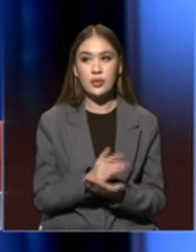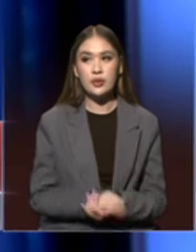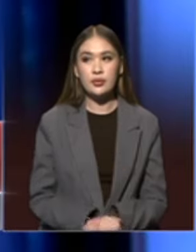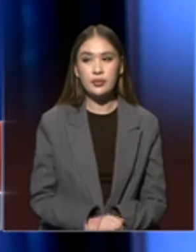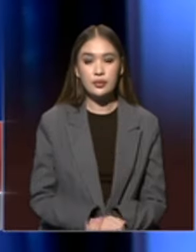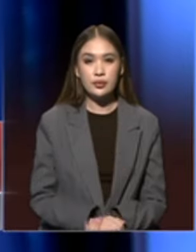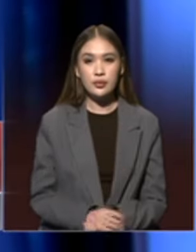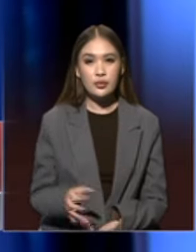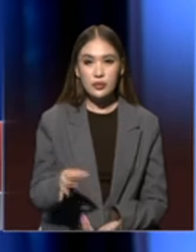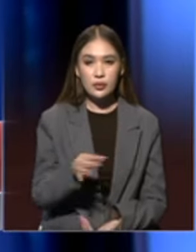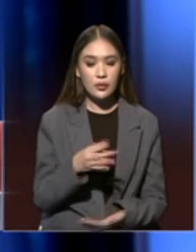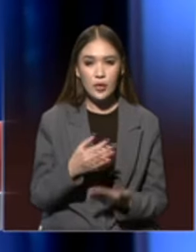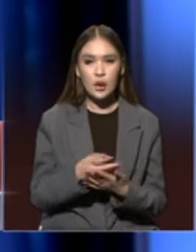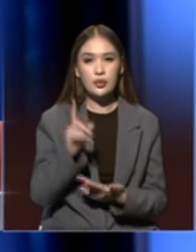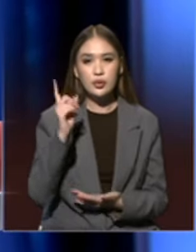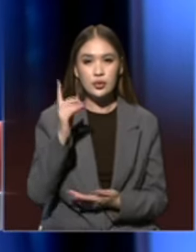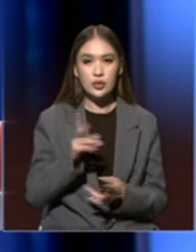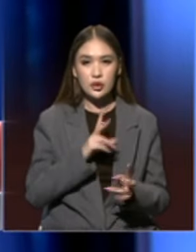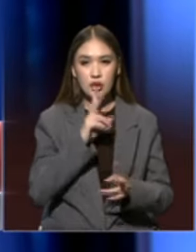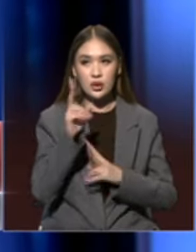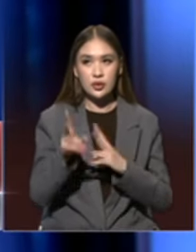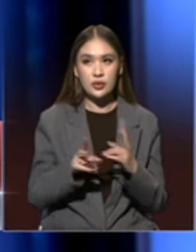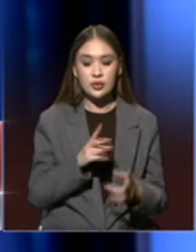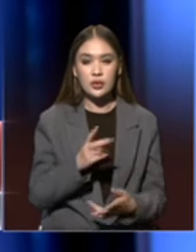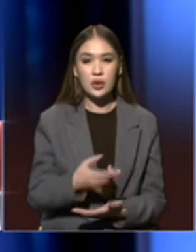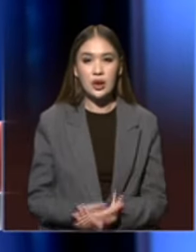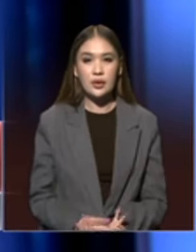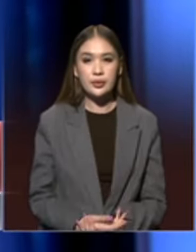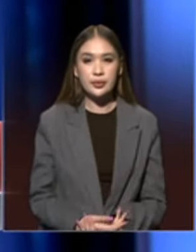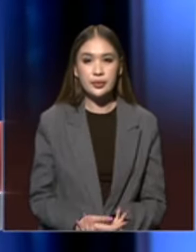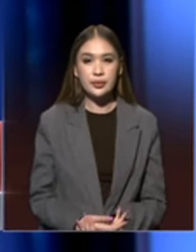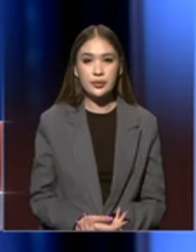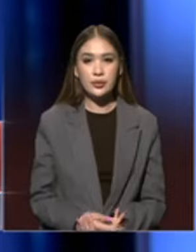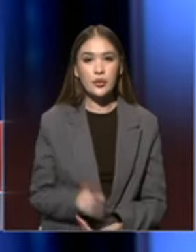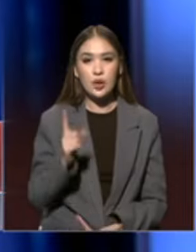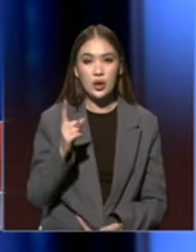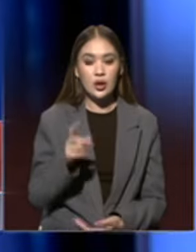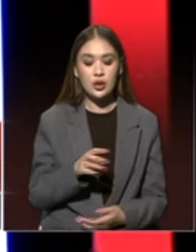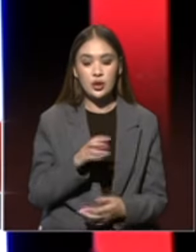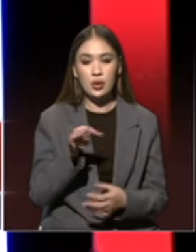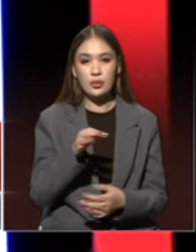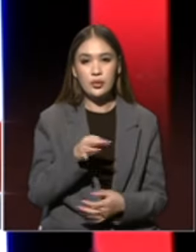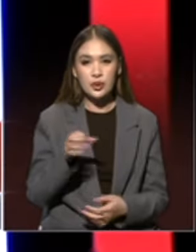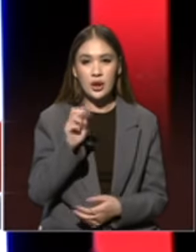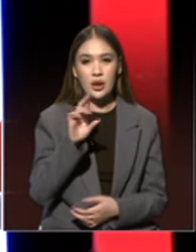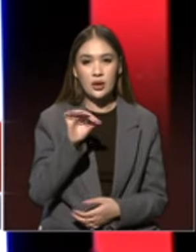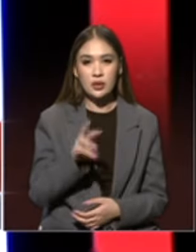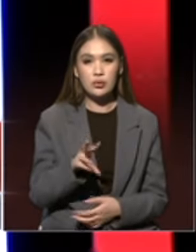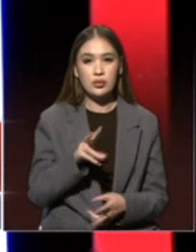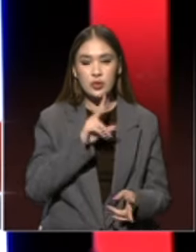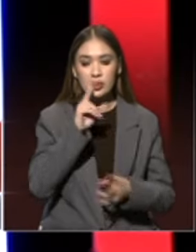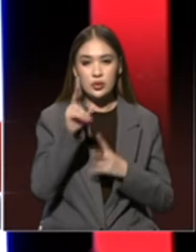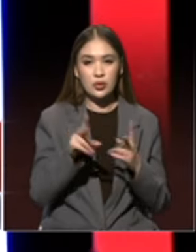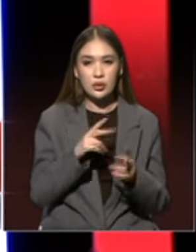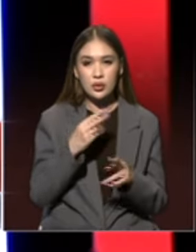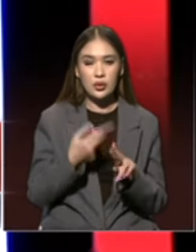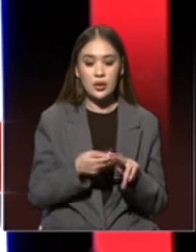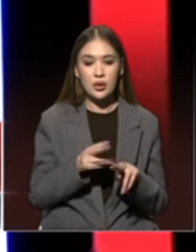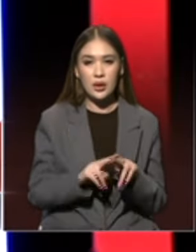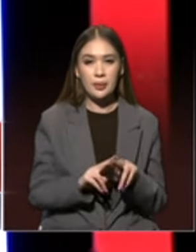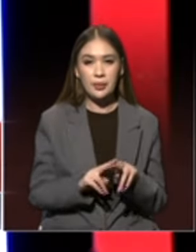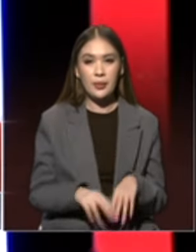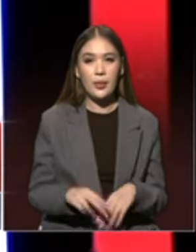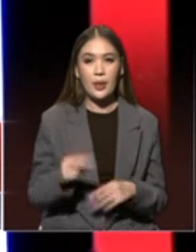неге облыс әкімі шырпырып отырмын дейді. Шексіз емес, бірақ жеткілікті деңгейде. Елдос мырза, неге облыс әкімі шырпырып отыр? Жоқ, мен ойымша бұл жерде қаражатты